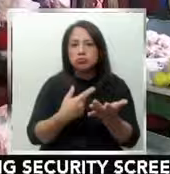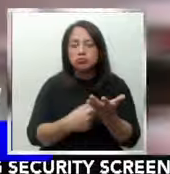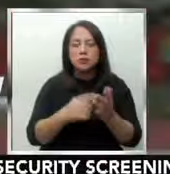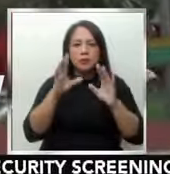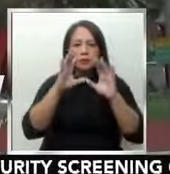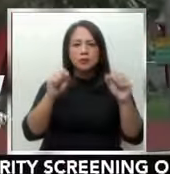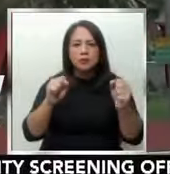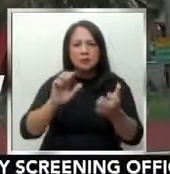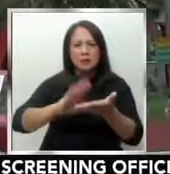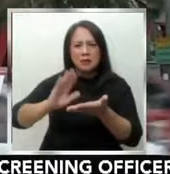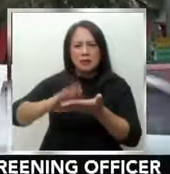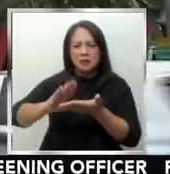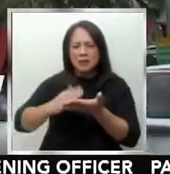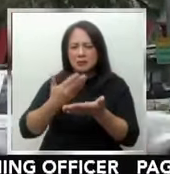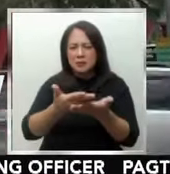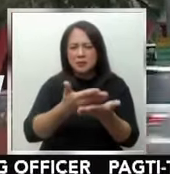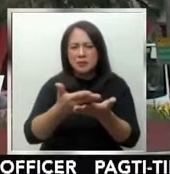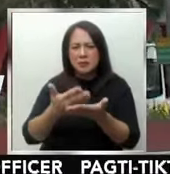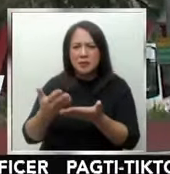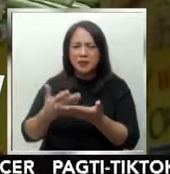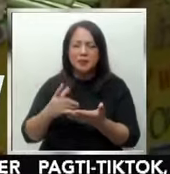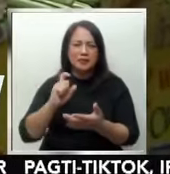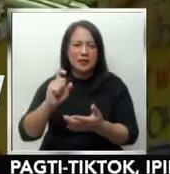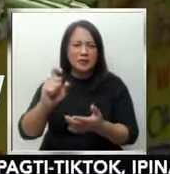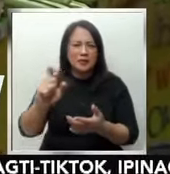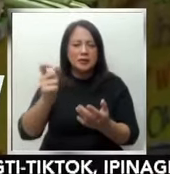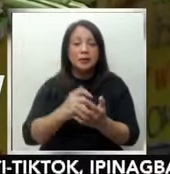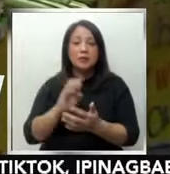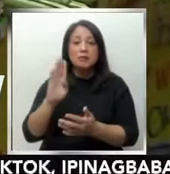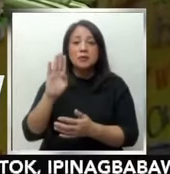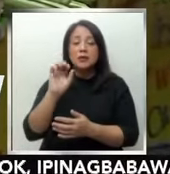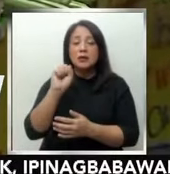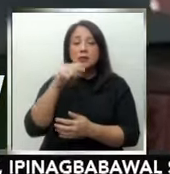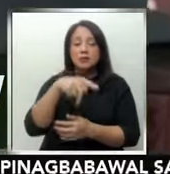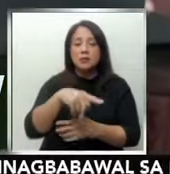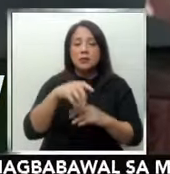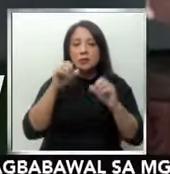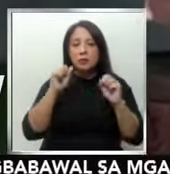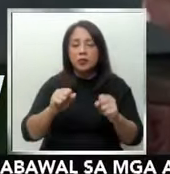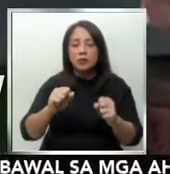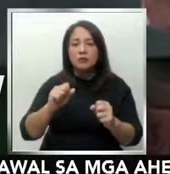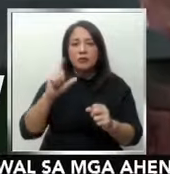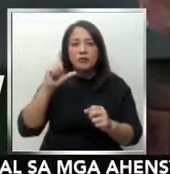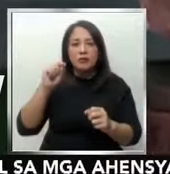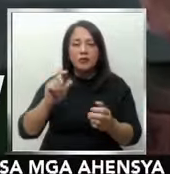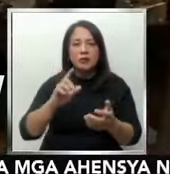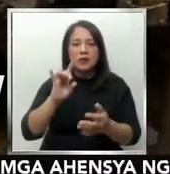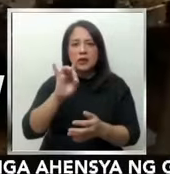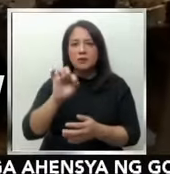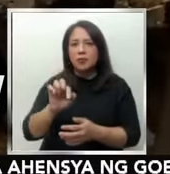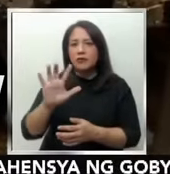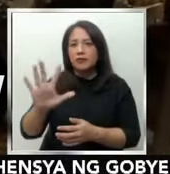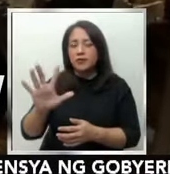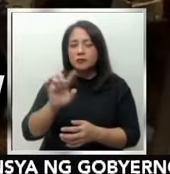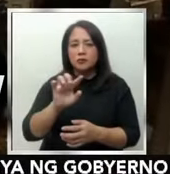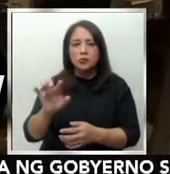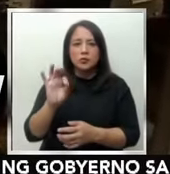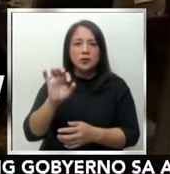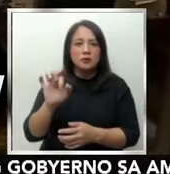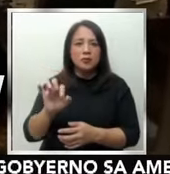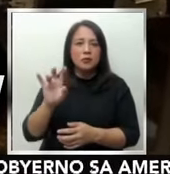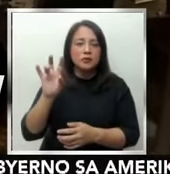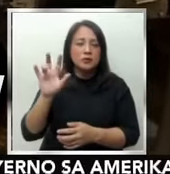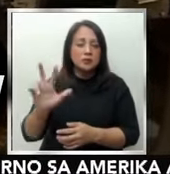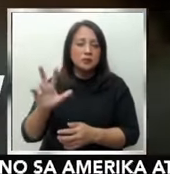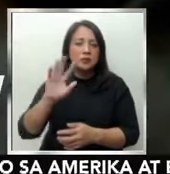bilihin kasunod ng tayan ng bangko Sentral na maaaring bumili ito ng 8.5 hanggang 9.3%